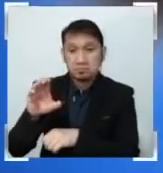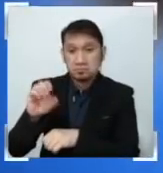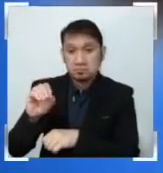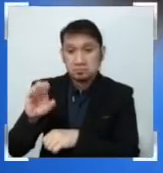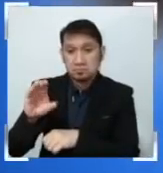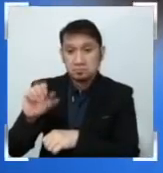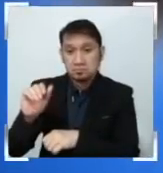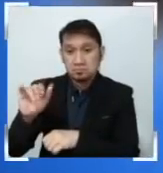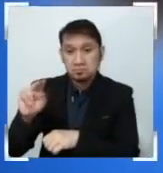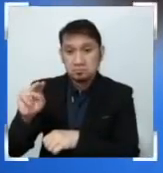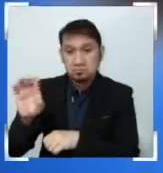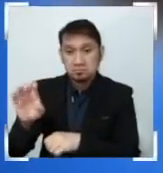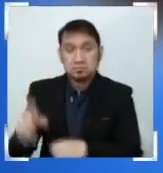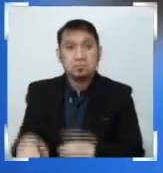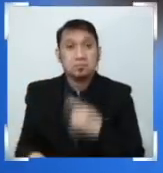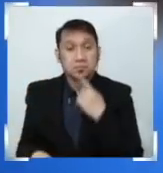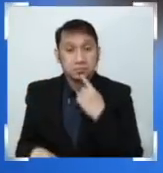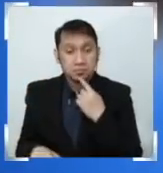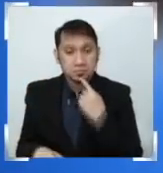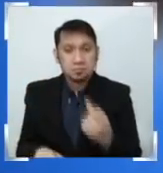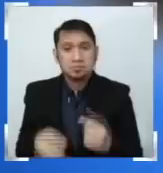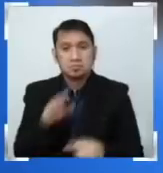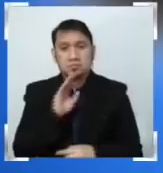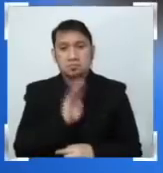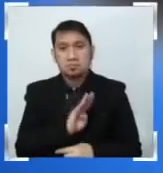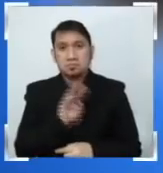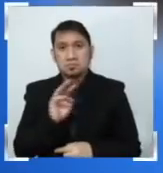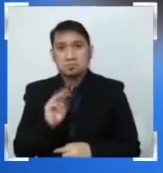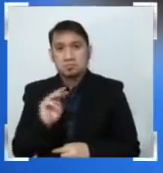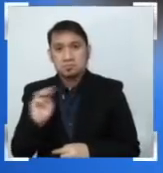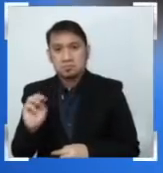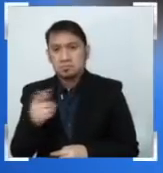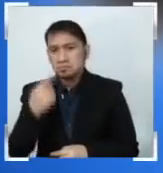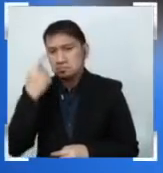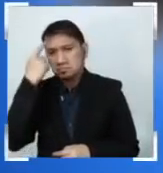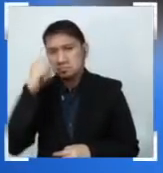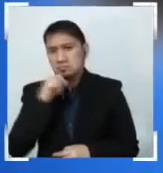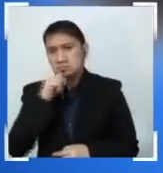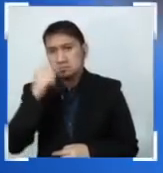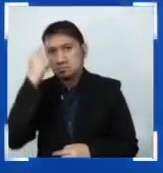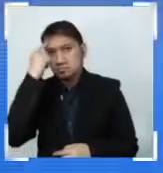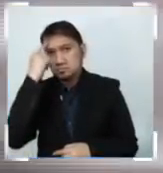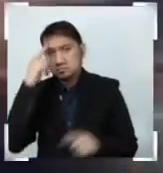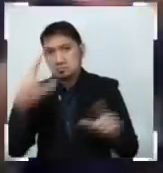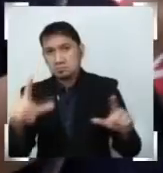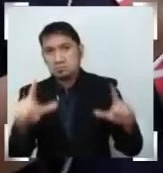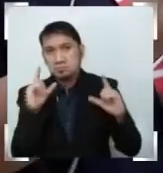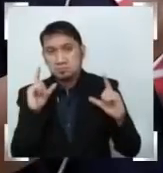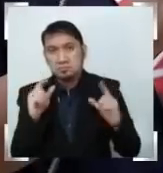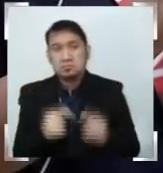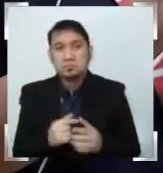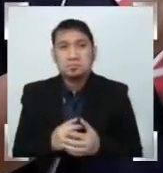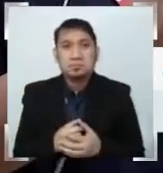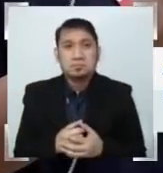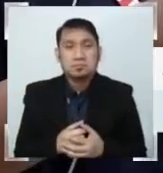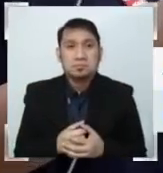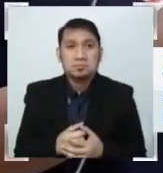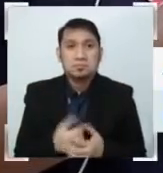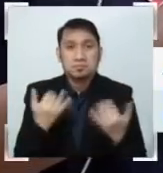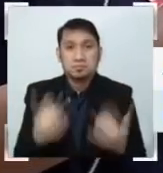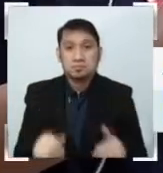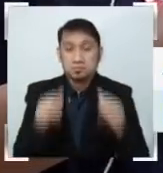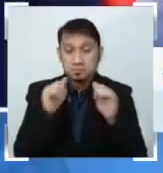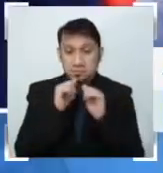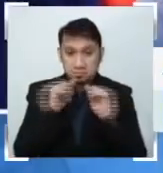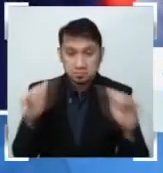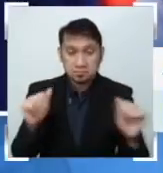statement, sinabi ni Marcos na hindi niya nararamdamang siya ang pinatutungkulan ng Pangulo. Inanunsyo naman ni Vice